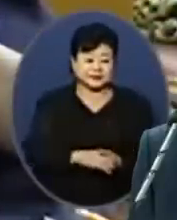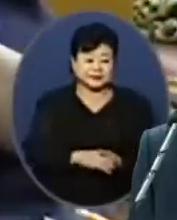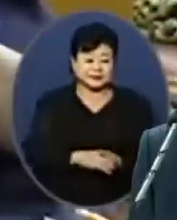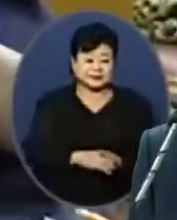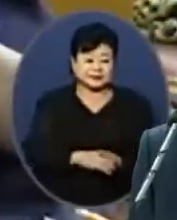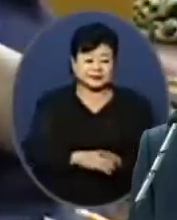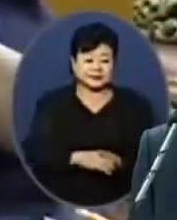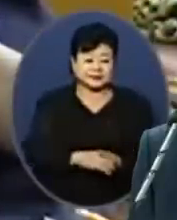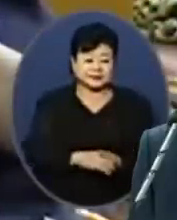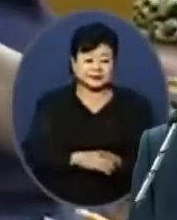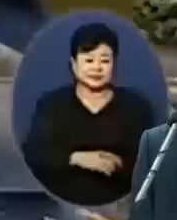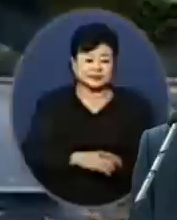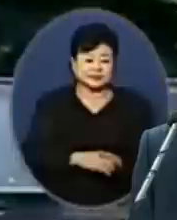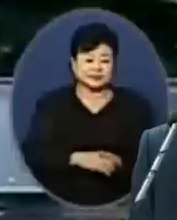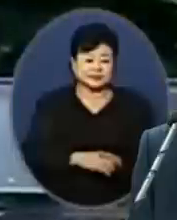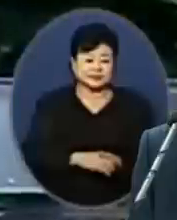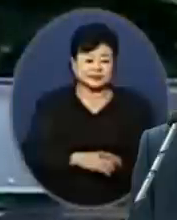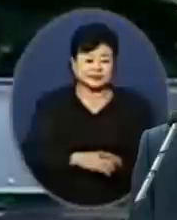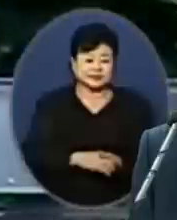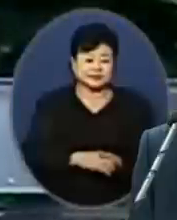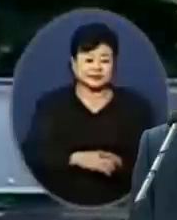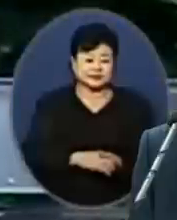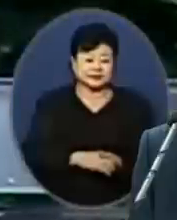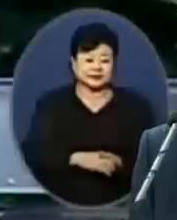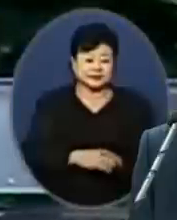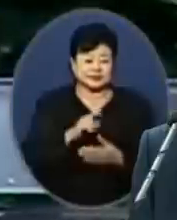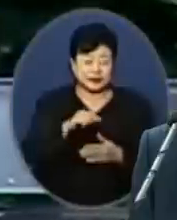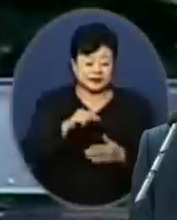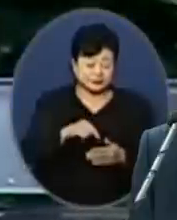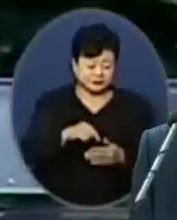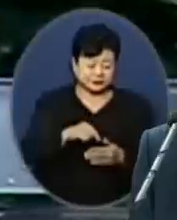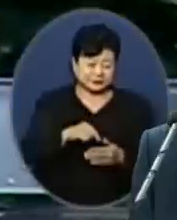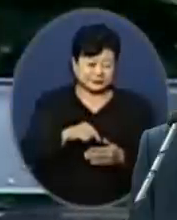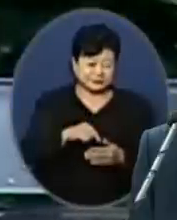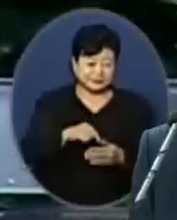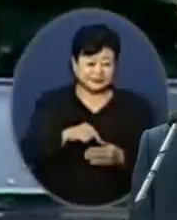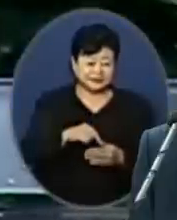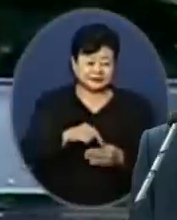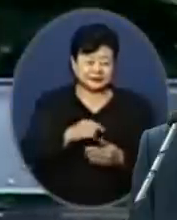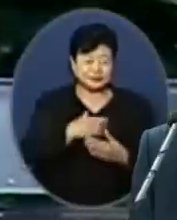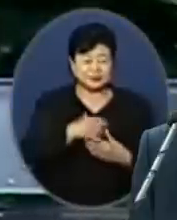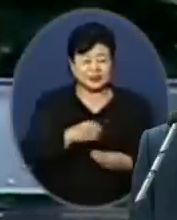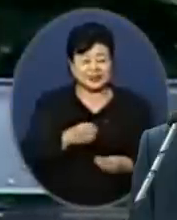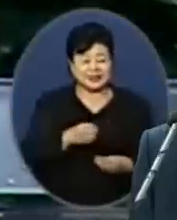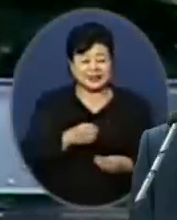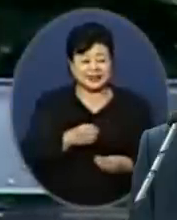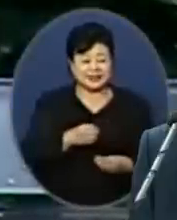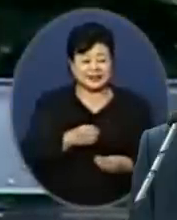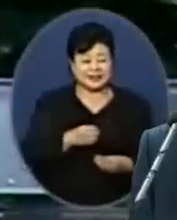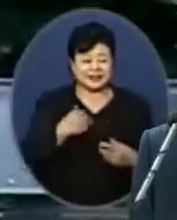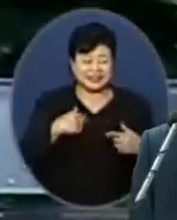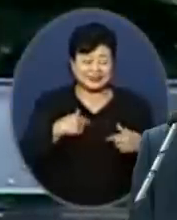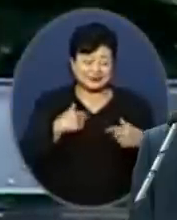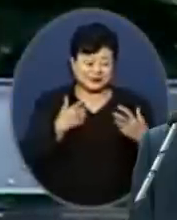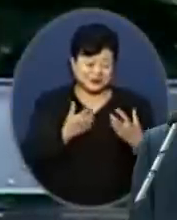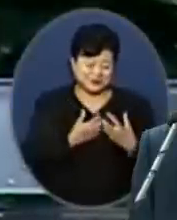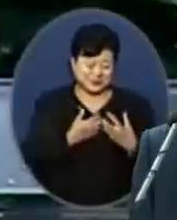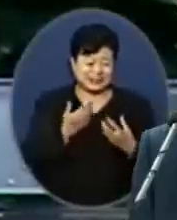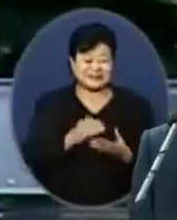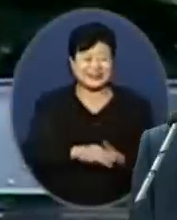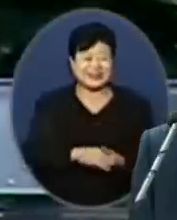한 몇십 분만 외워보십시오. 마음속에 편안해지고 기쁨이 충만해지는 것입니다.